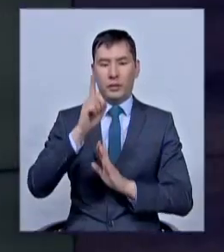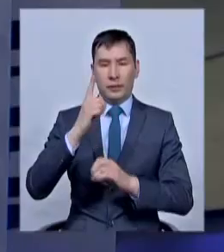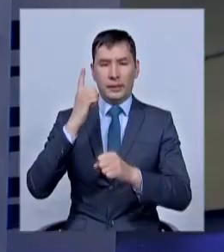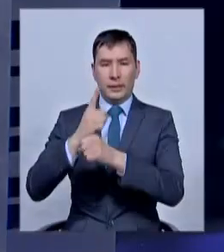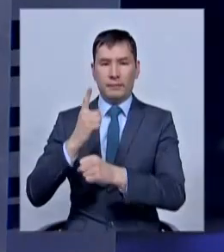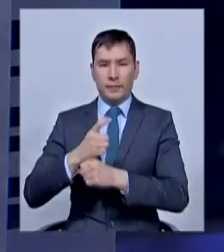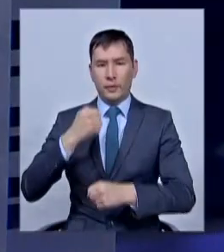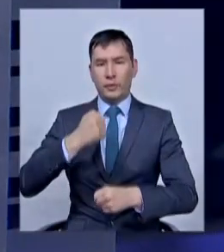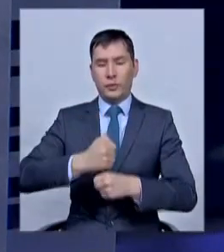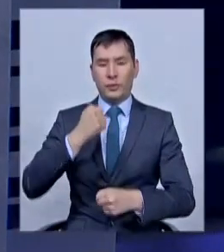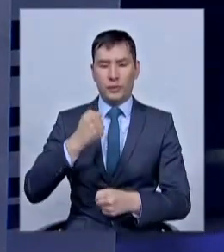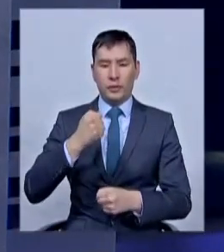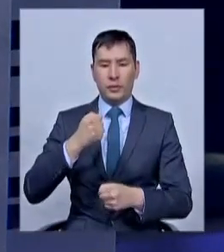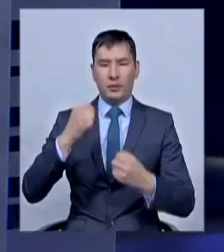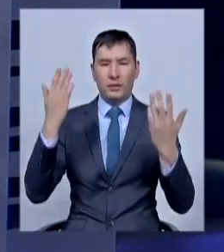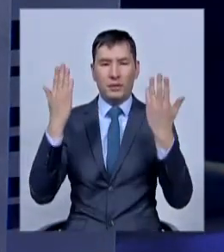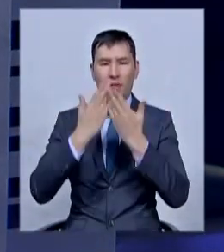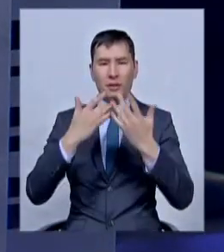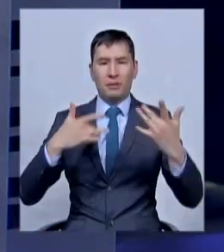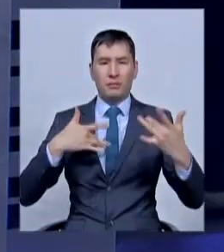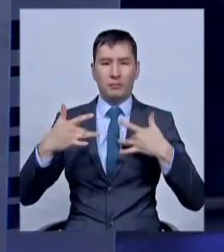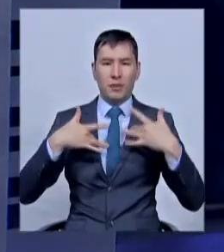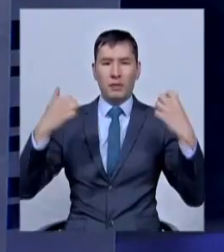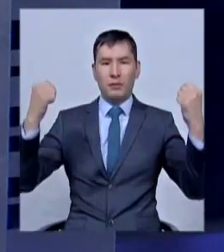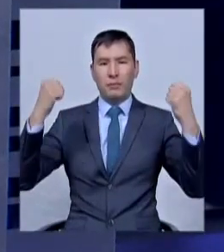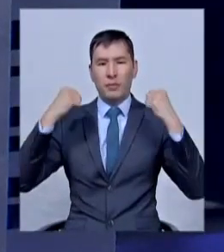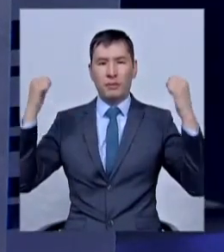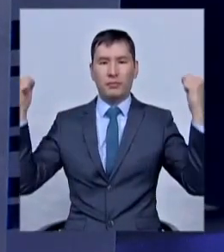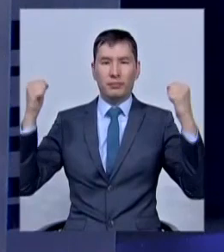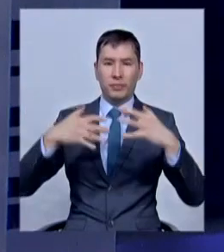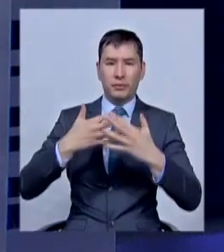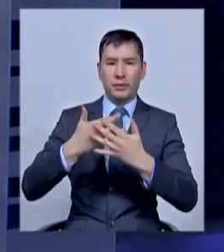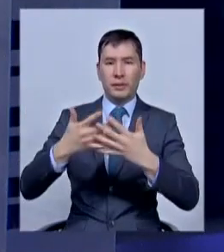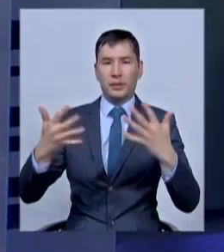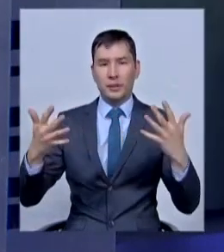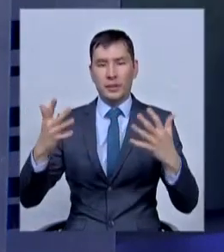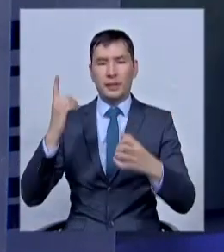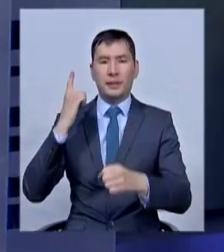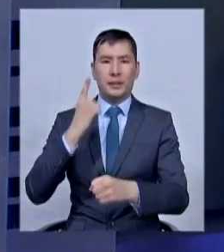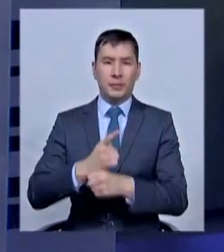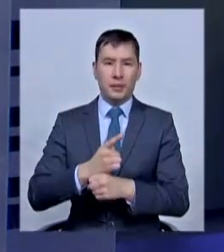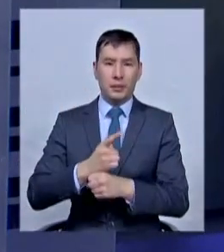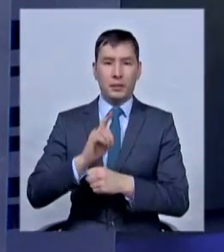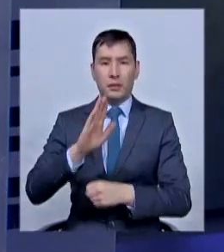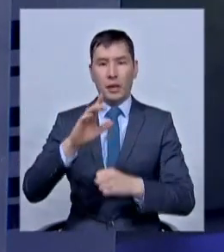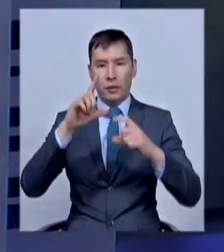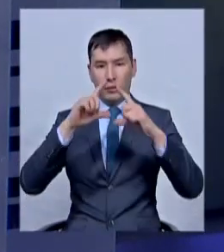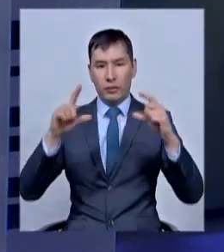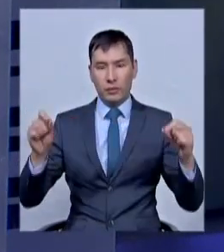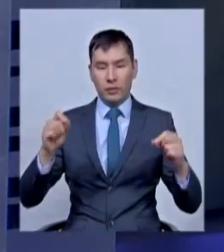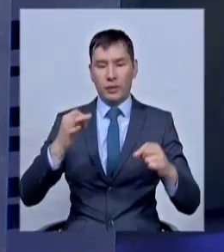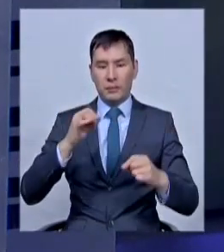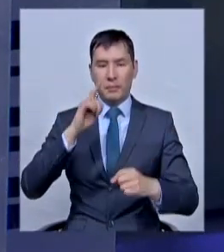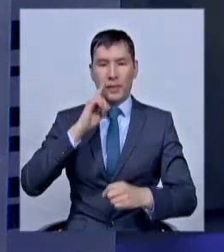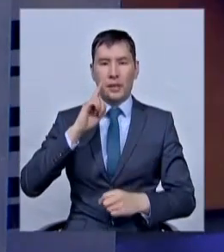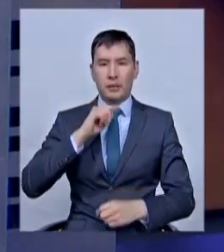қатаңдатылды. Концерт, спектакль және спорттық шаралардың ұйымдастырылуына рұқсат етілмейді. Бірақ мектеп пен кеңселердің